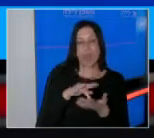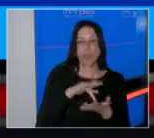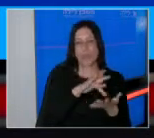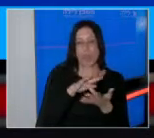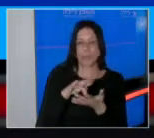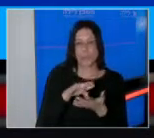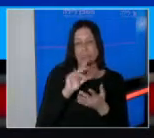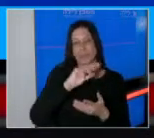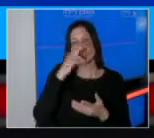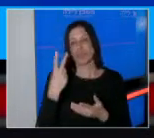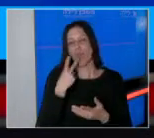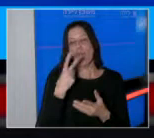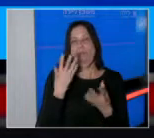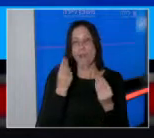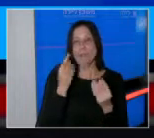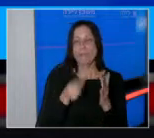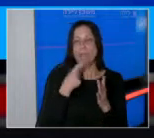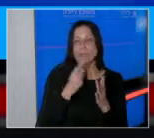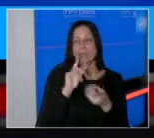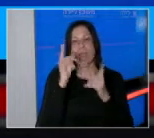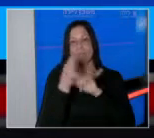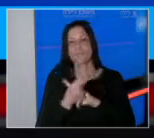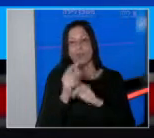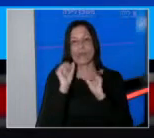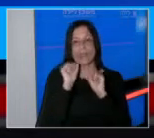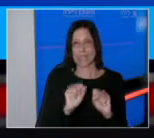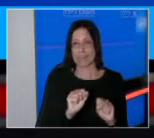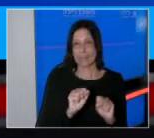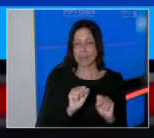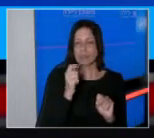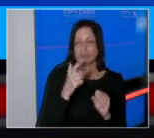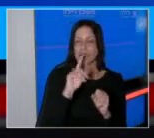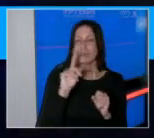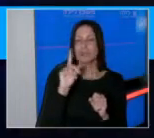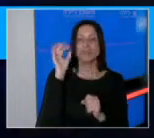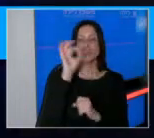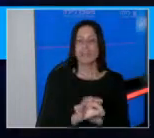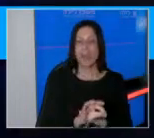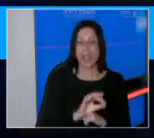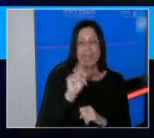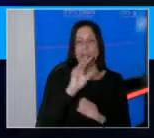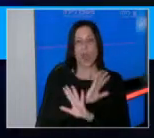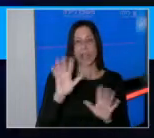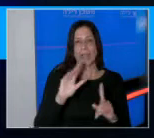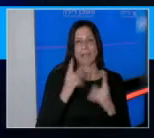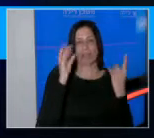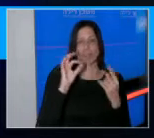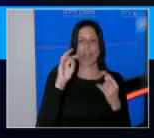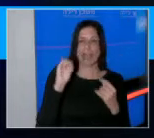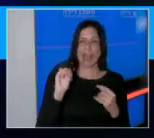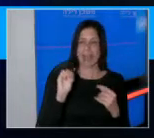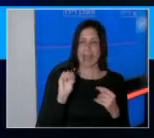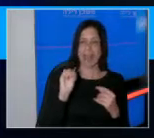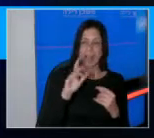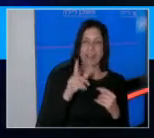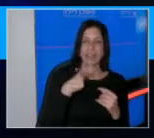שני, אני רואה הרבה פעמים הפוך, גיבוי לצד שבעצם פוגע, וזה לא רק במקרה של מלכה לייפר,